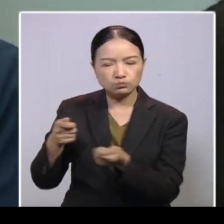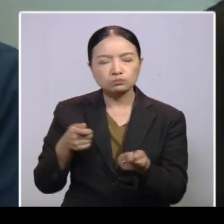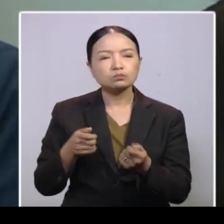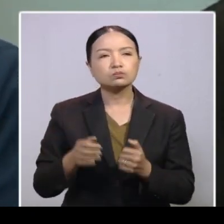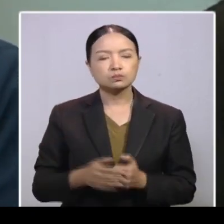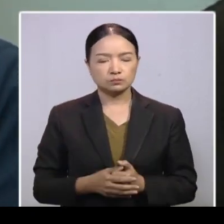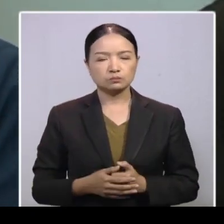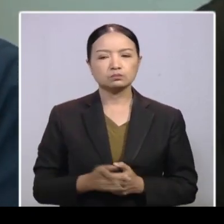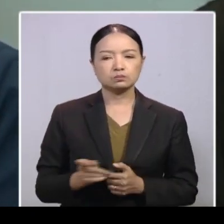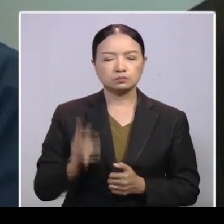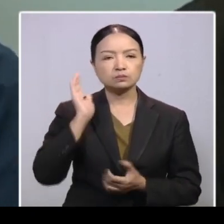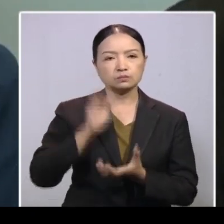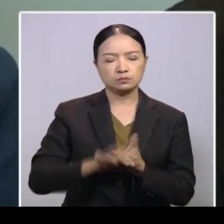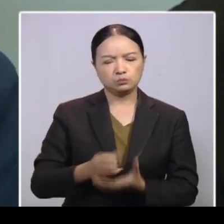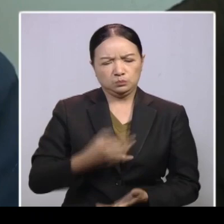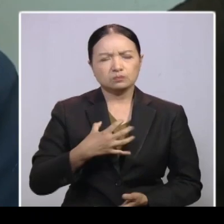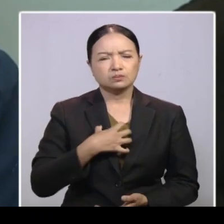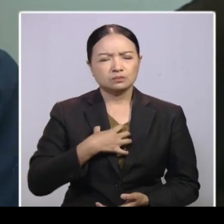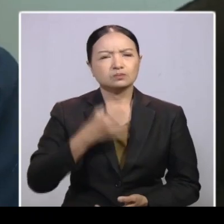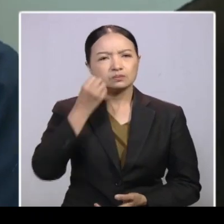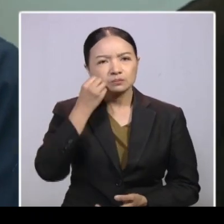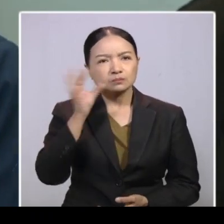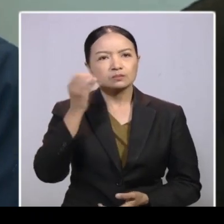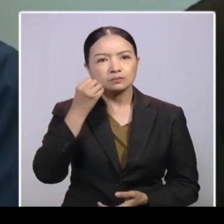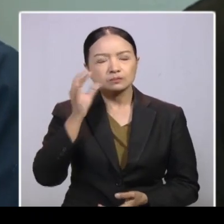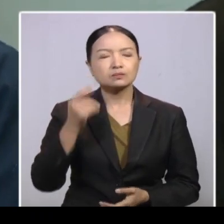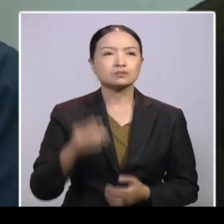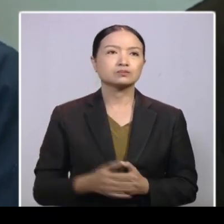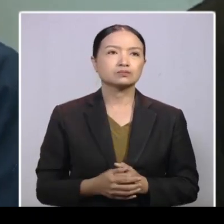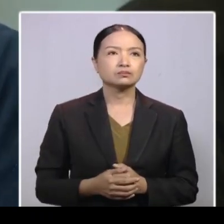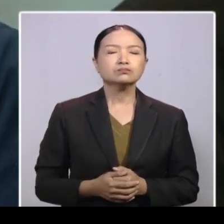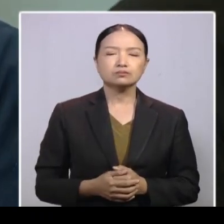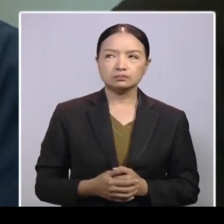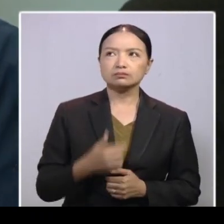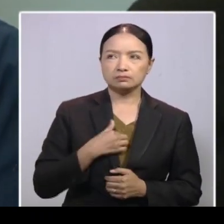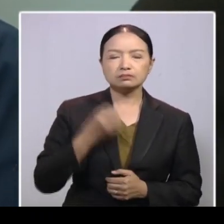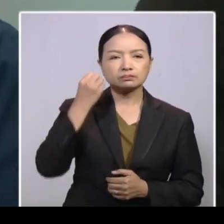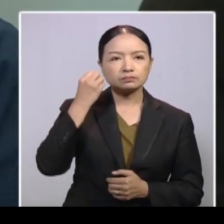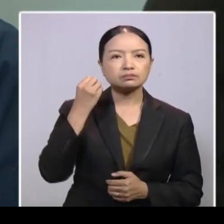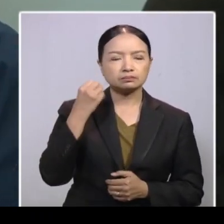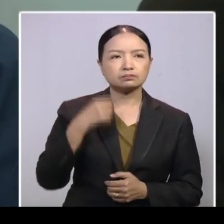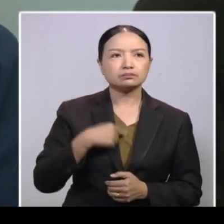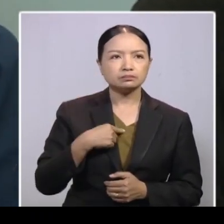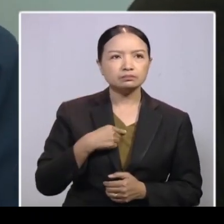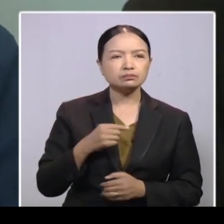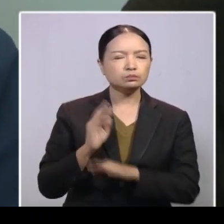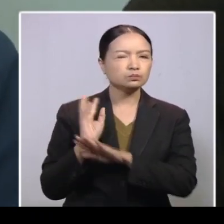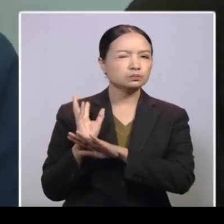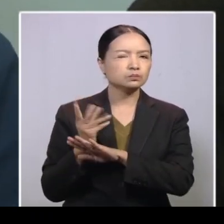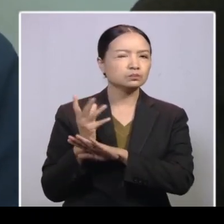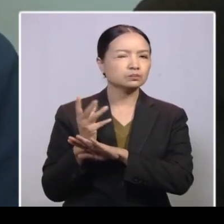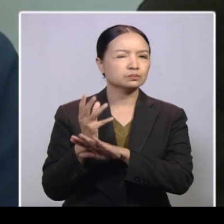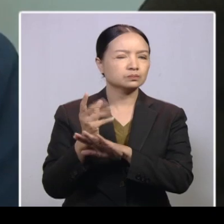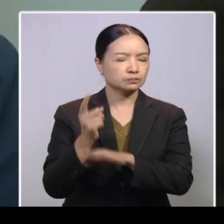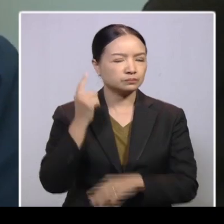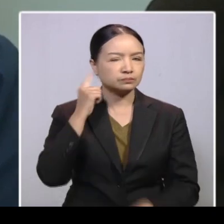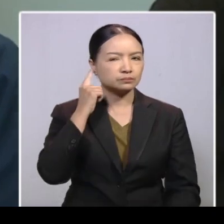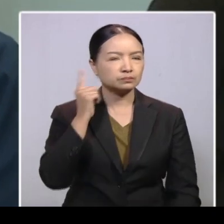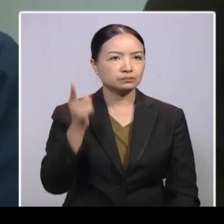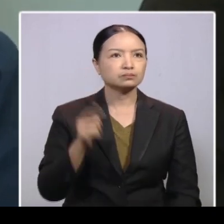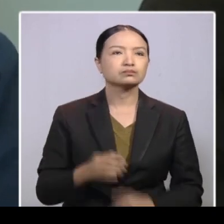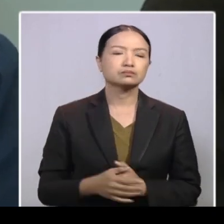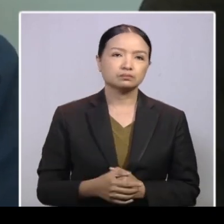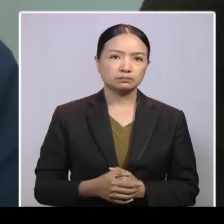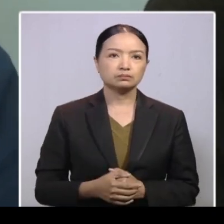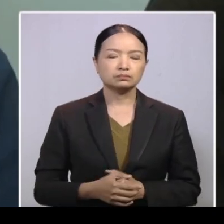จก็บอกแค่กลับบ้านอย่างเดียวให้กลับบ้านเราก็ได้ยินเสียงไซเรนแจ้งให้เขา